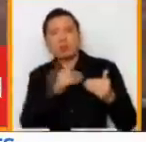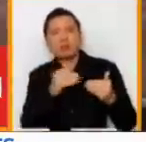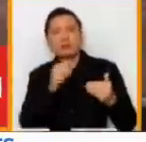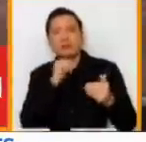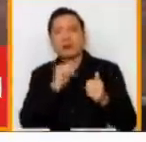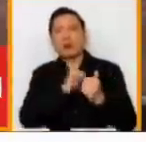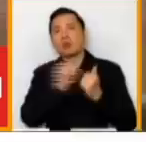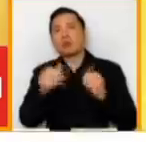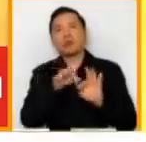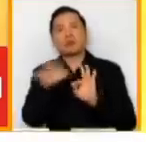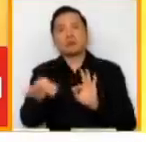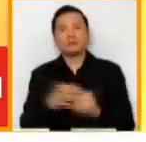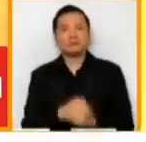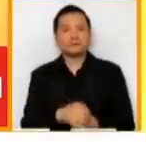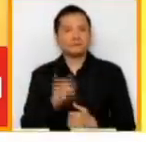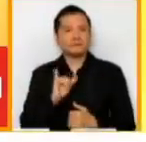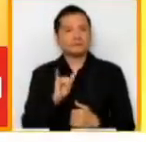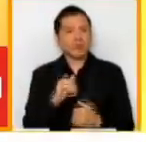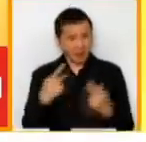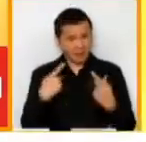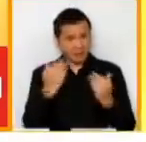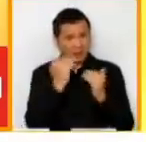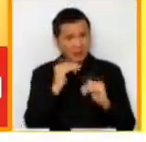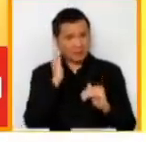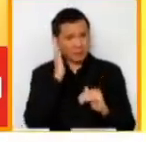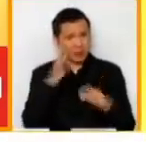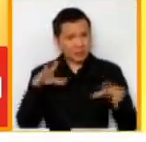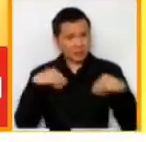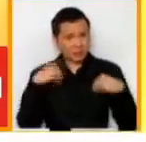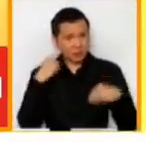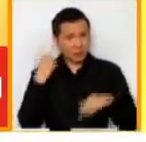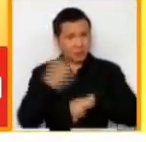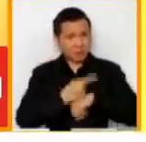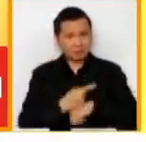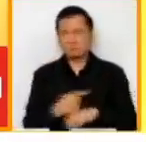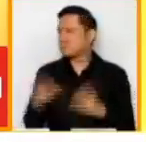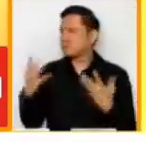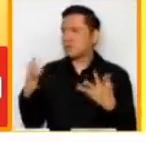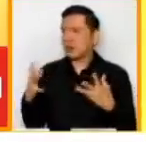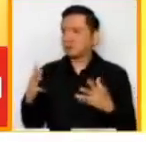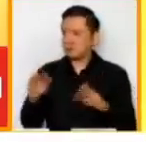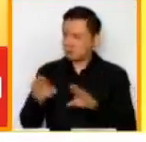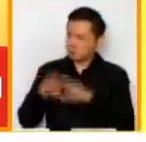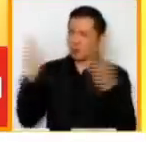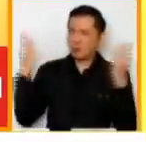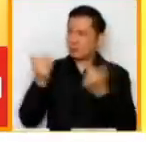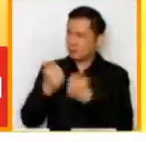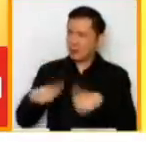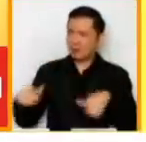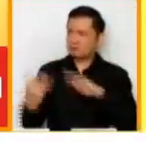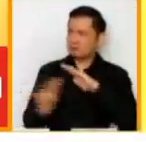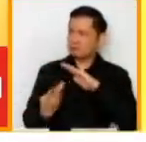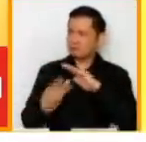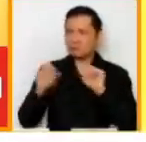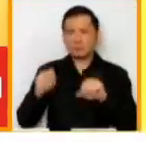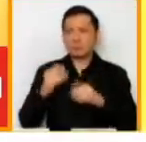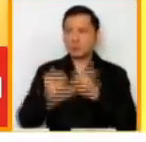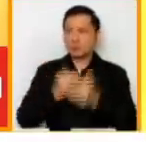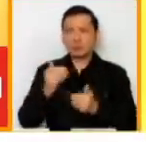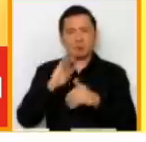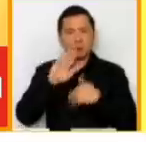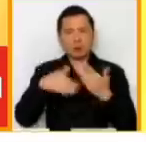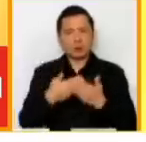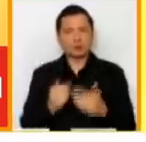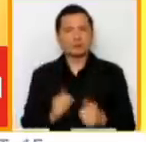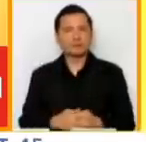yung tatanggapin yung... In a day? Oo, in a day. Wala naman. Mapaproseso lahat ng nandito. Yung mga kumpanya